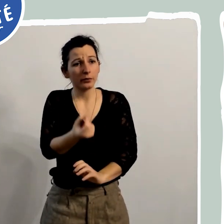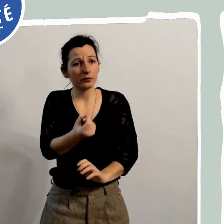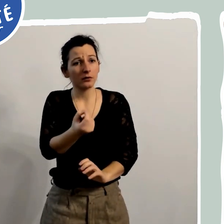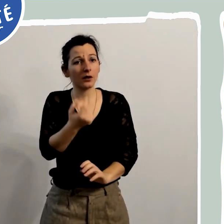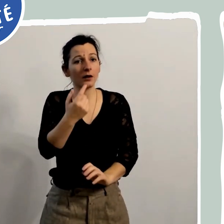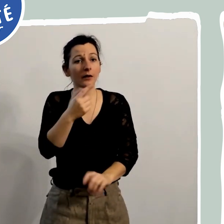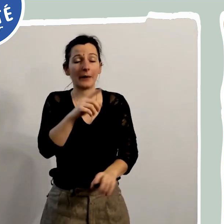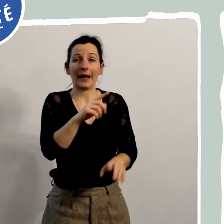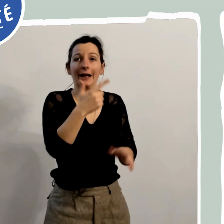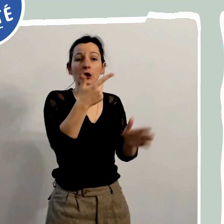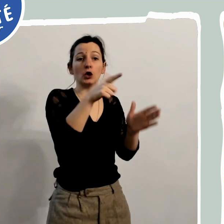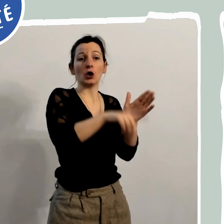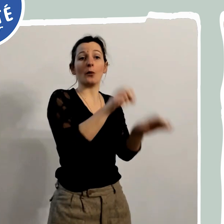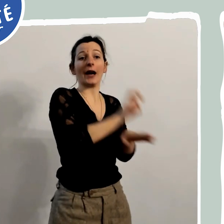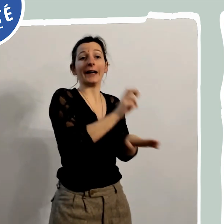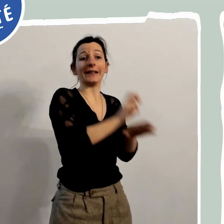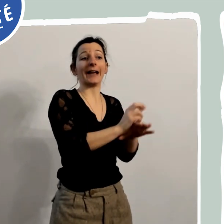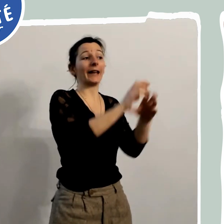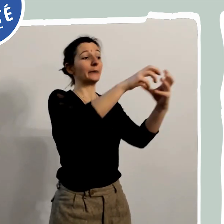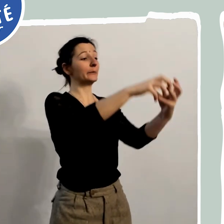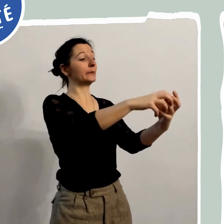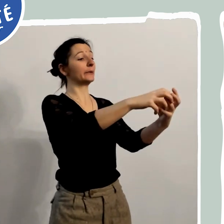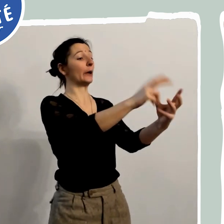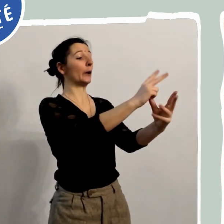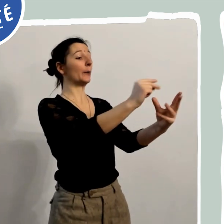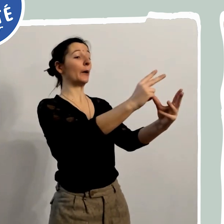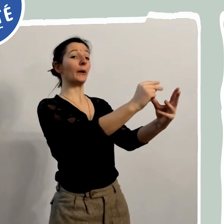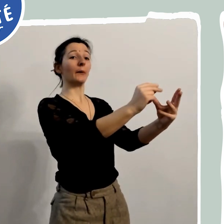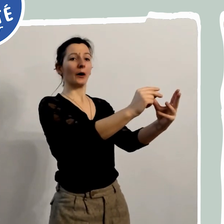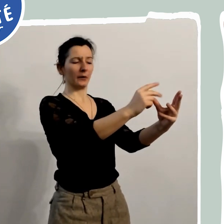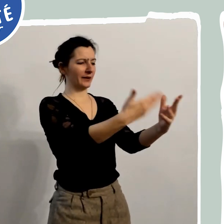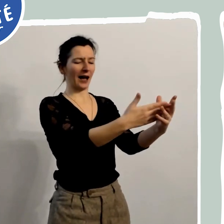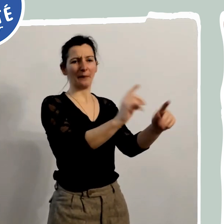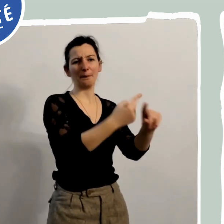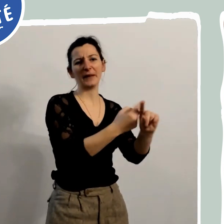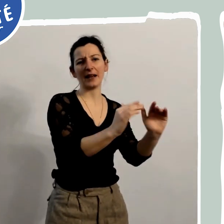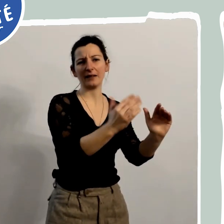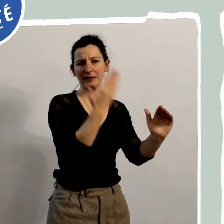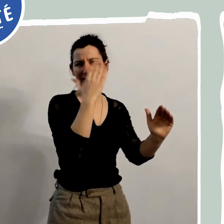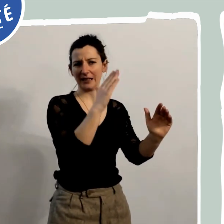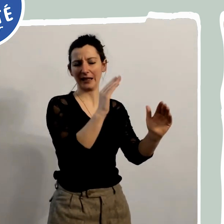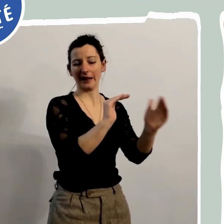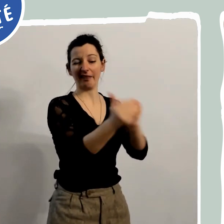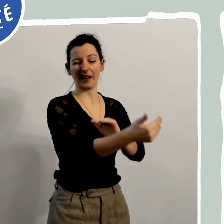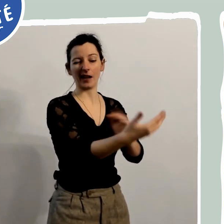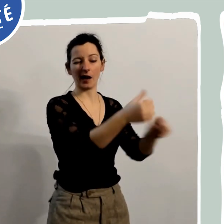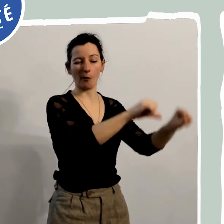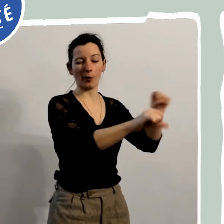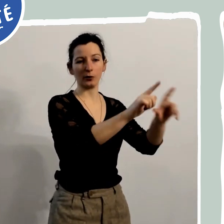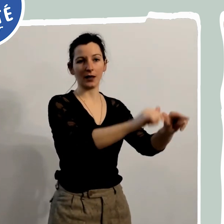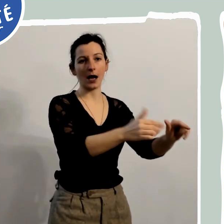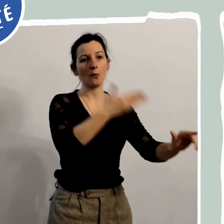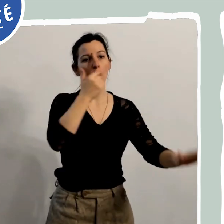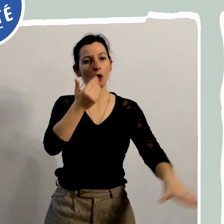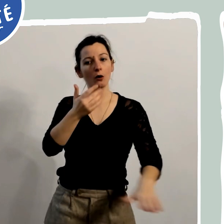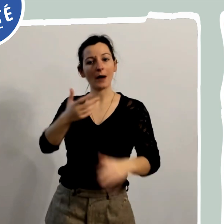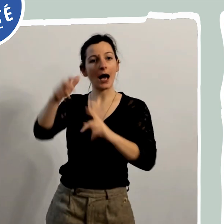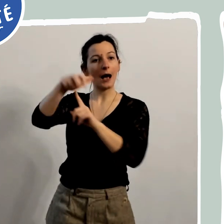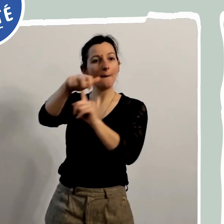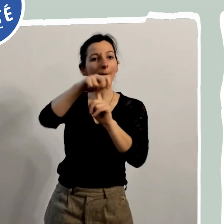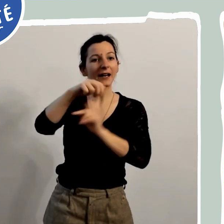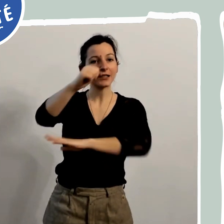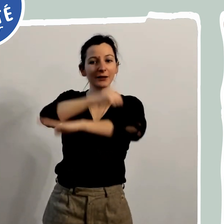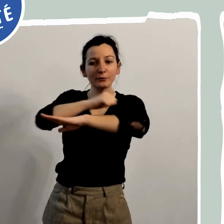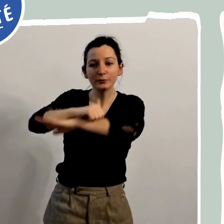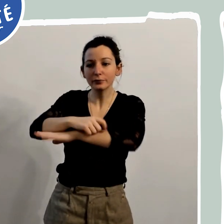mois sur votre table sans se flétrir. C'est pas très normal, hein, mais plutôt aller prendre au marché des pommes locales, hein, et faire son